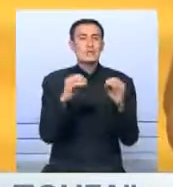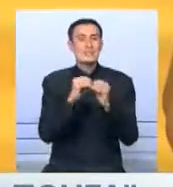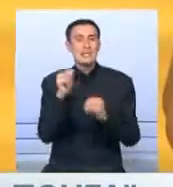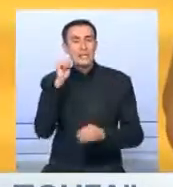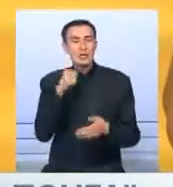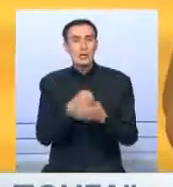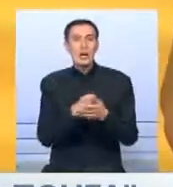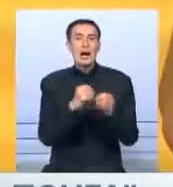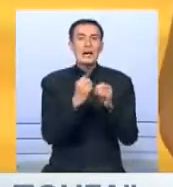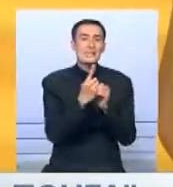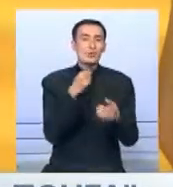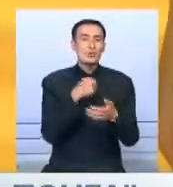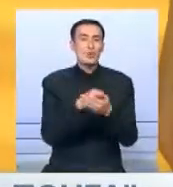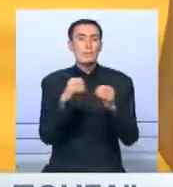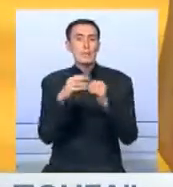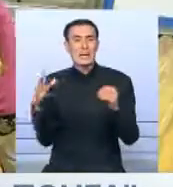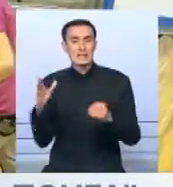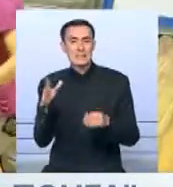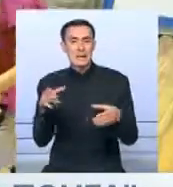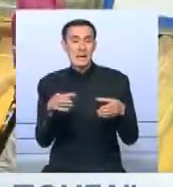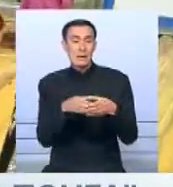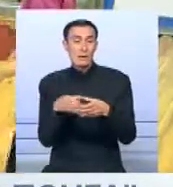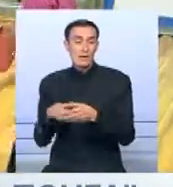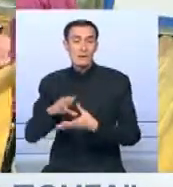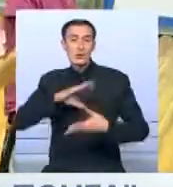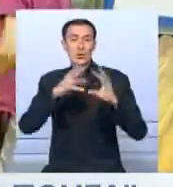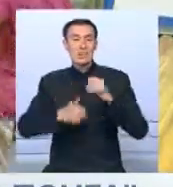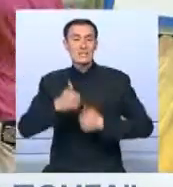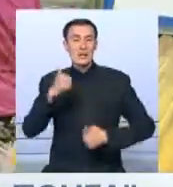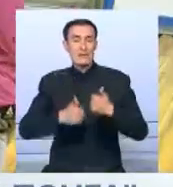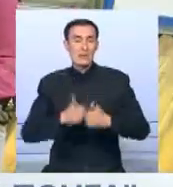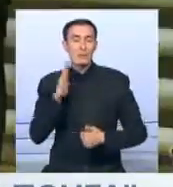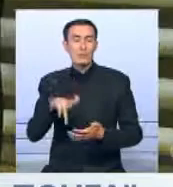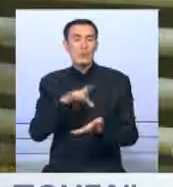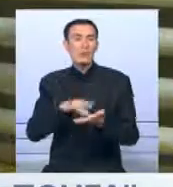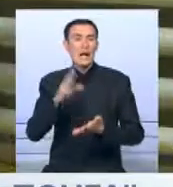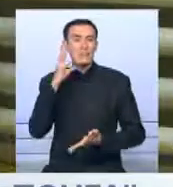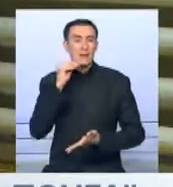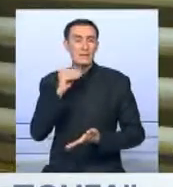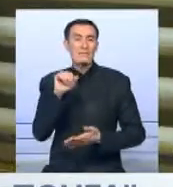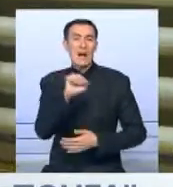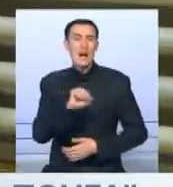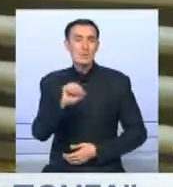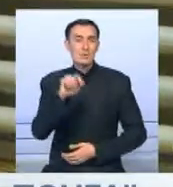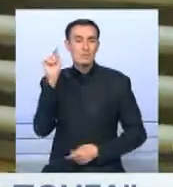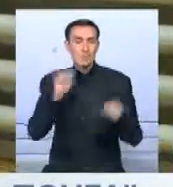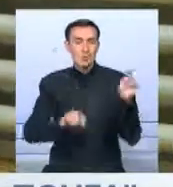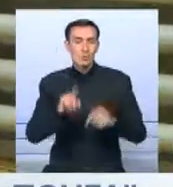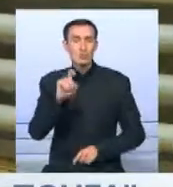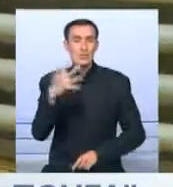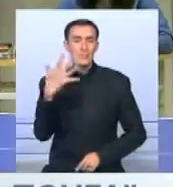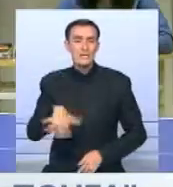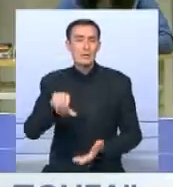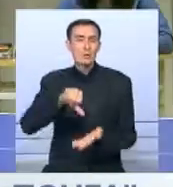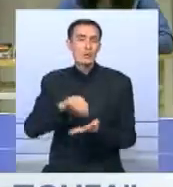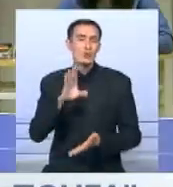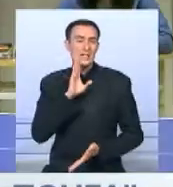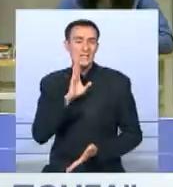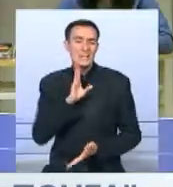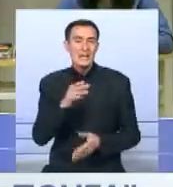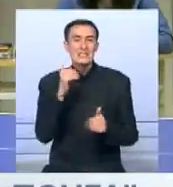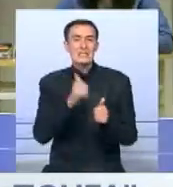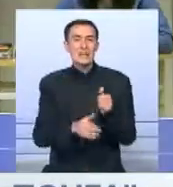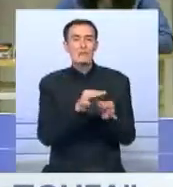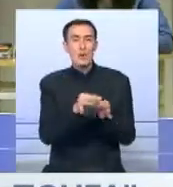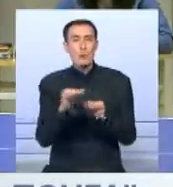и от 11 до 15. Всего на итоговые соревнования, которые пройдут в Алматы в конце августа, прибудут 150 участниц из разных